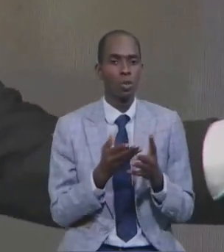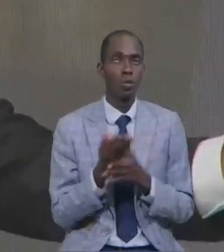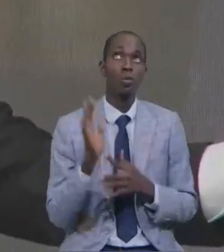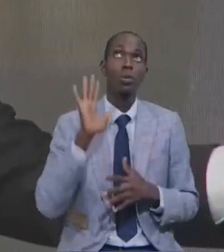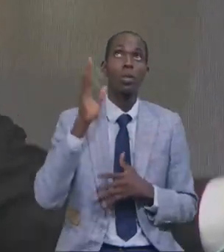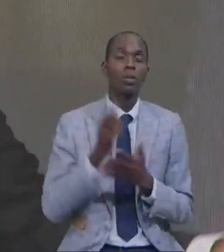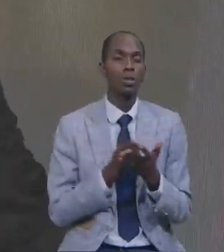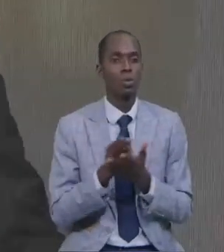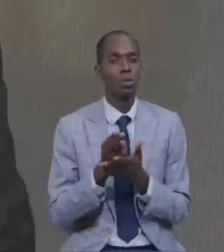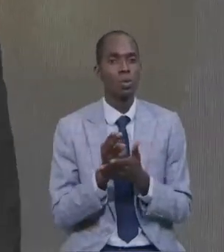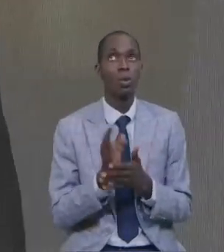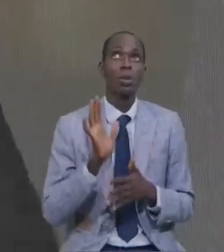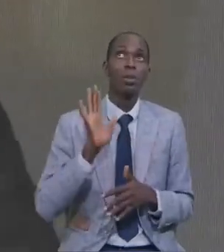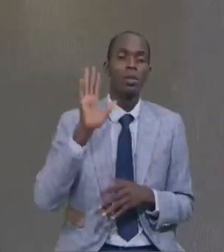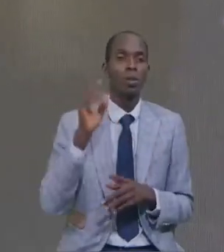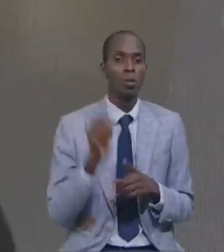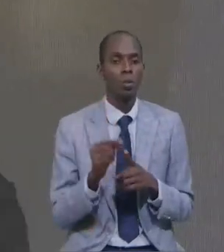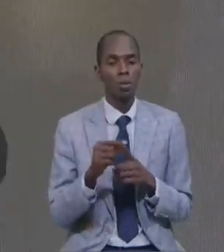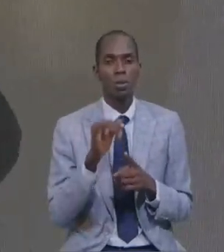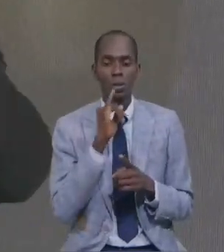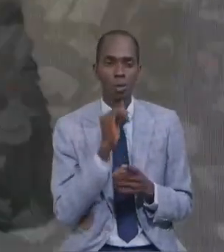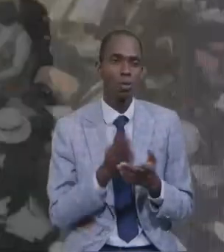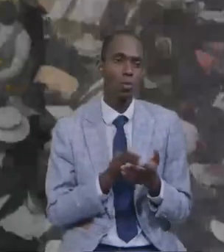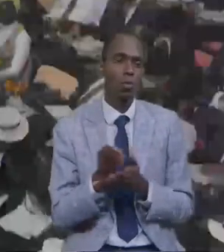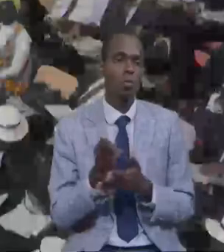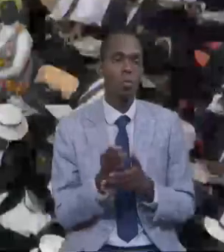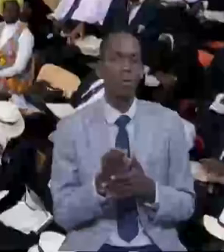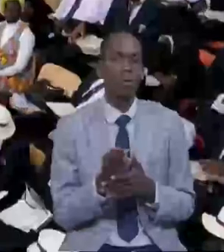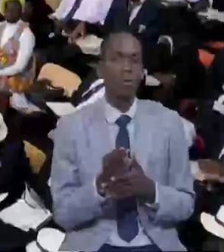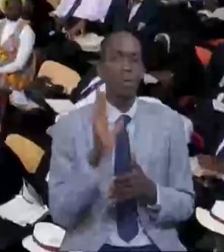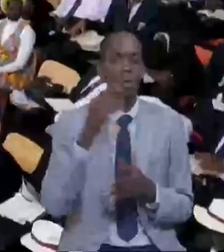dit, réjouissez-vous de ce que vos noms sont écrits au ciel,